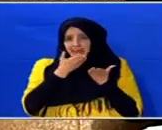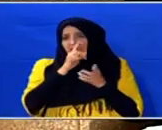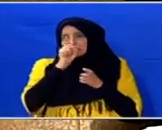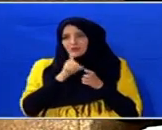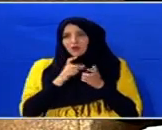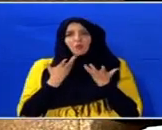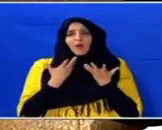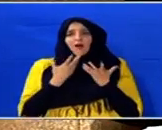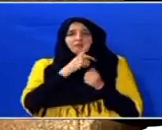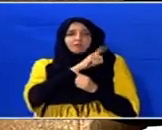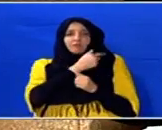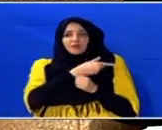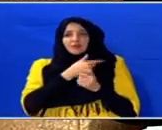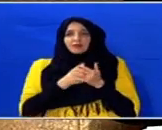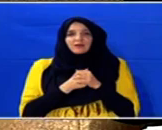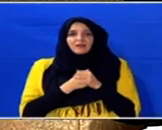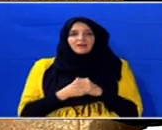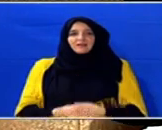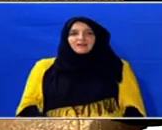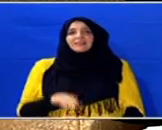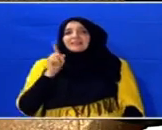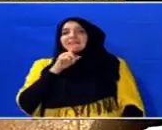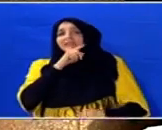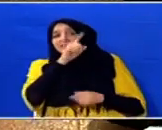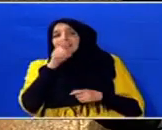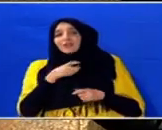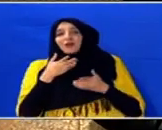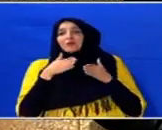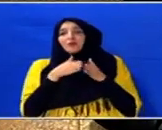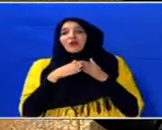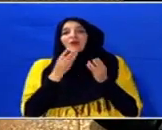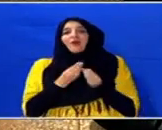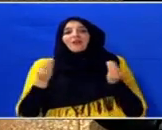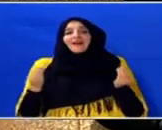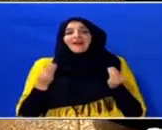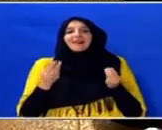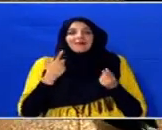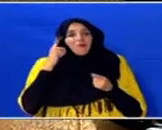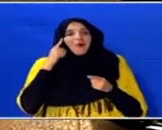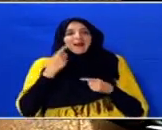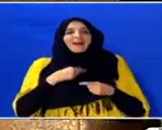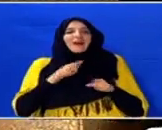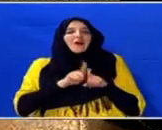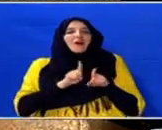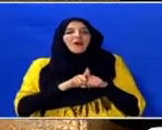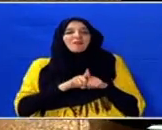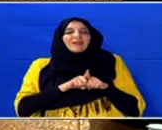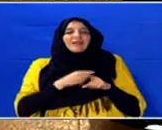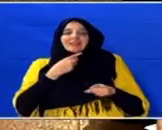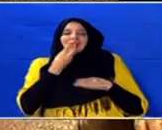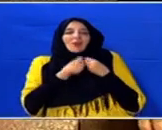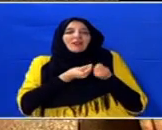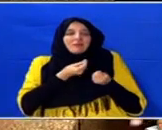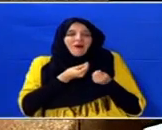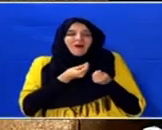لك هل علي شيء يعني. والأطفال لماذا ذكرهم؟ العاطفة شيخ، يحبهم. ربي يحفظ أولادك